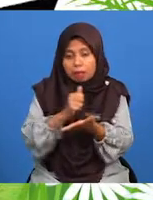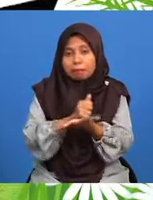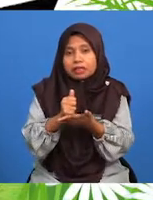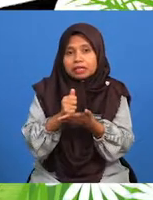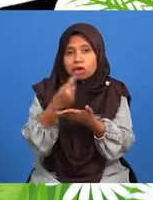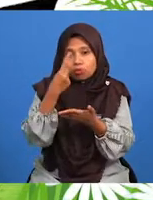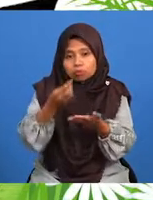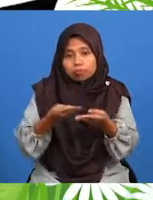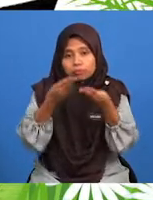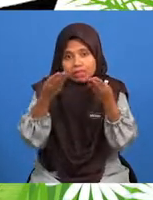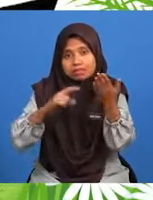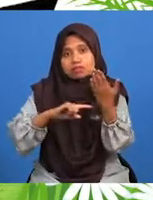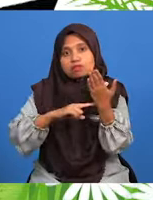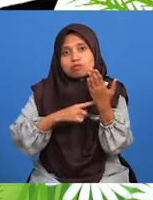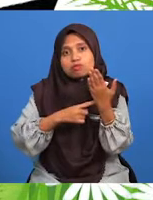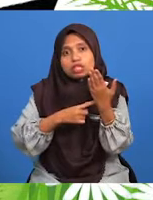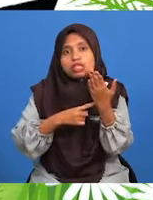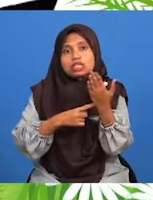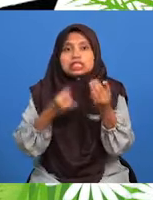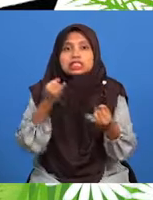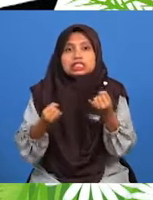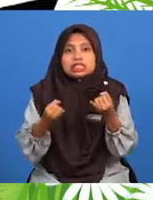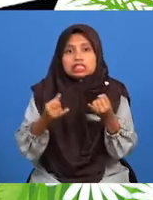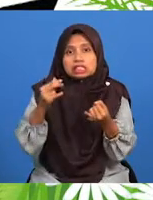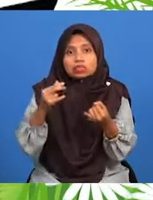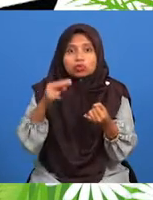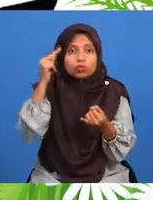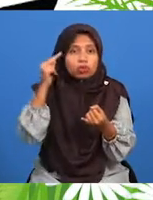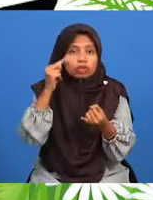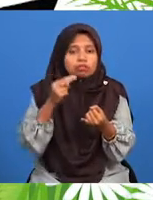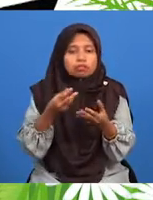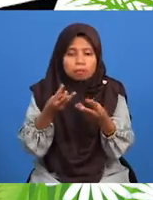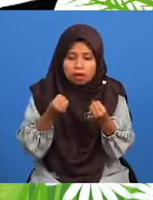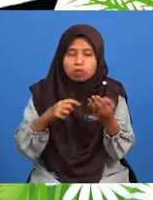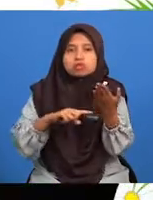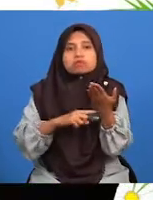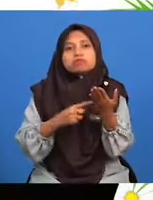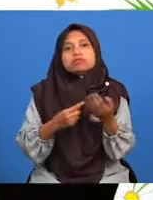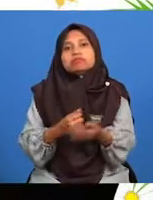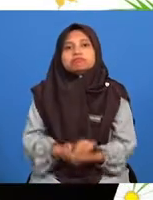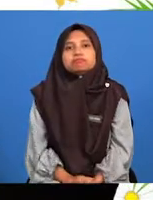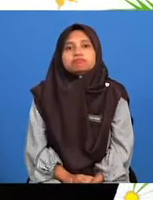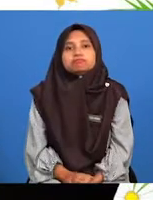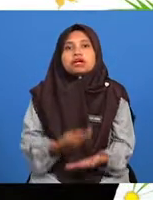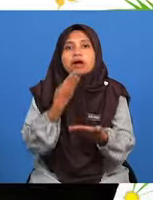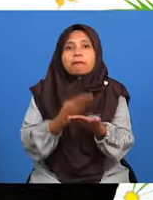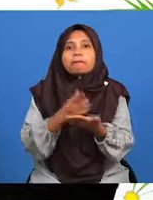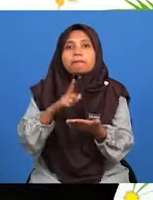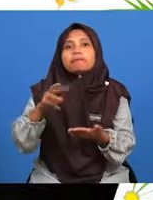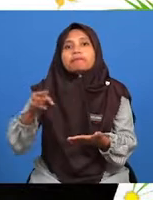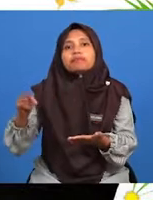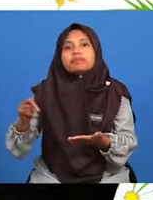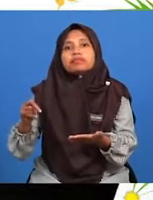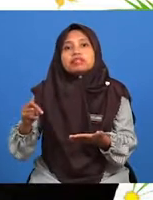tuannya apabila tuannya meminta kembali harta tersebut. Baiklah murid-murid,